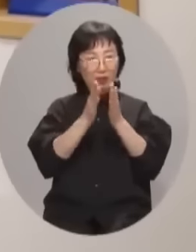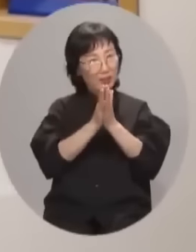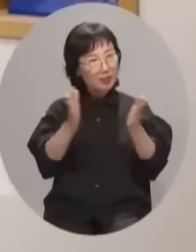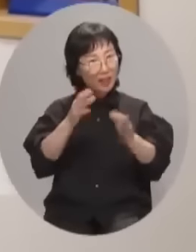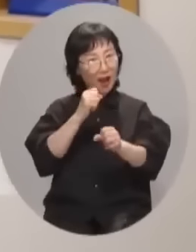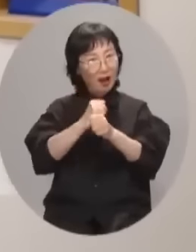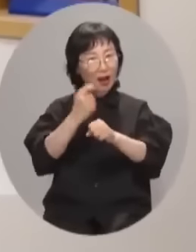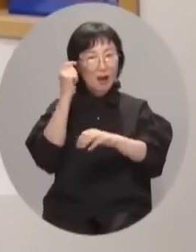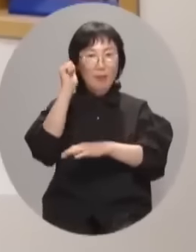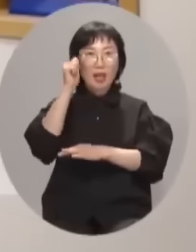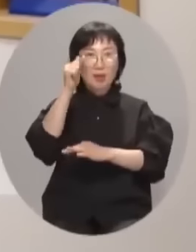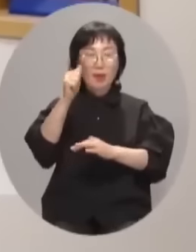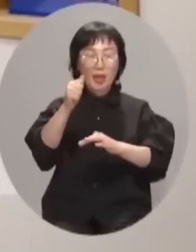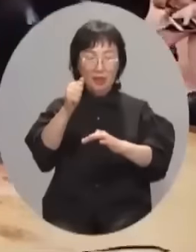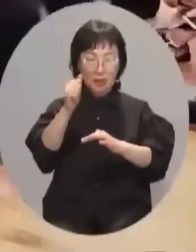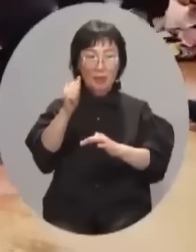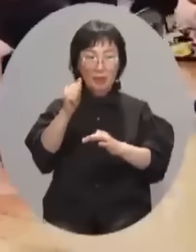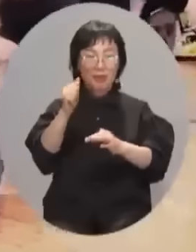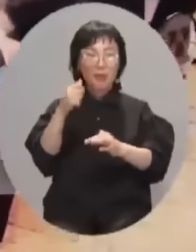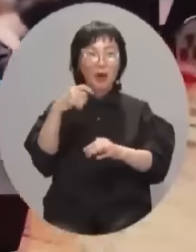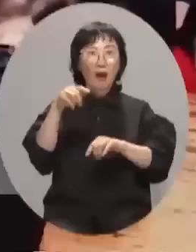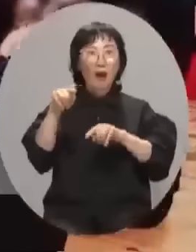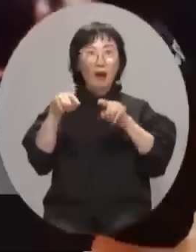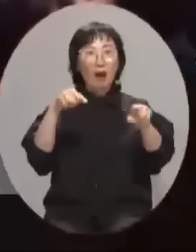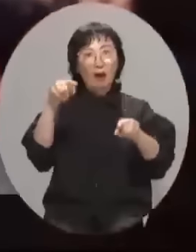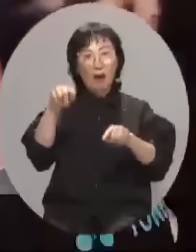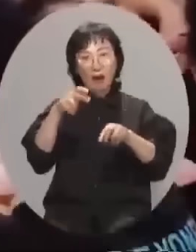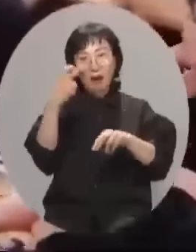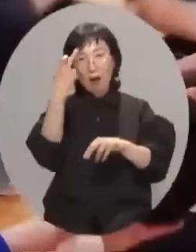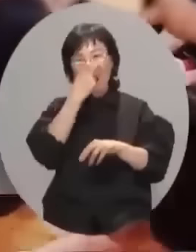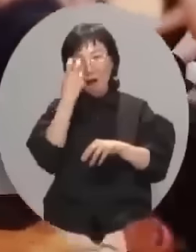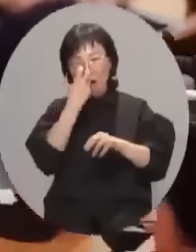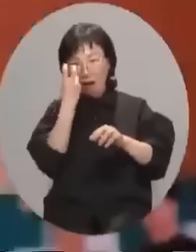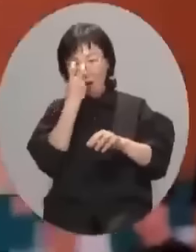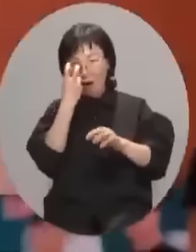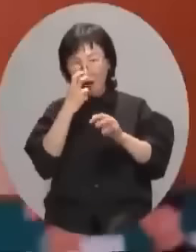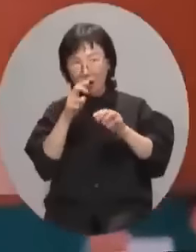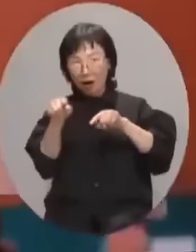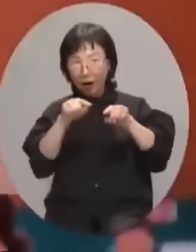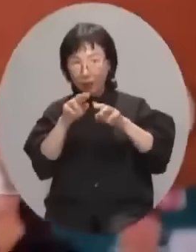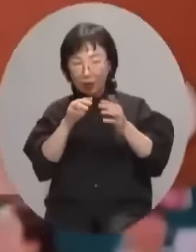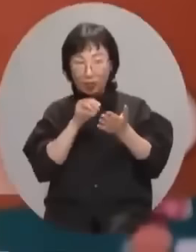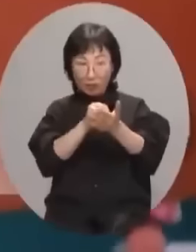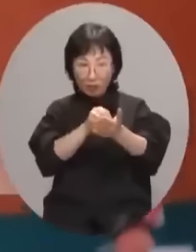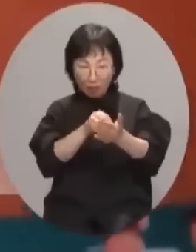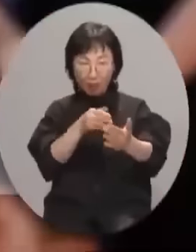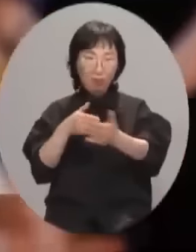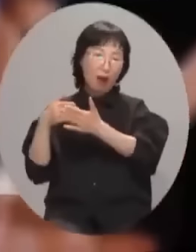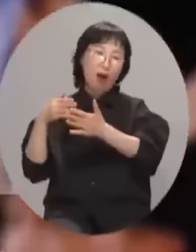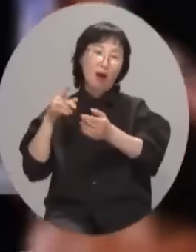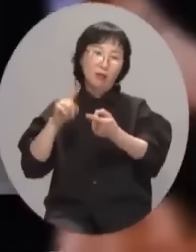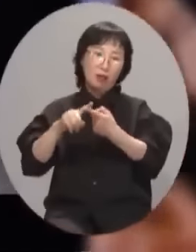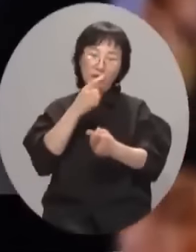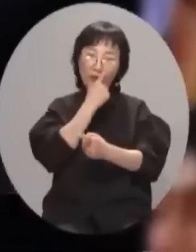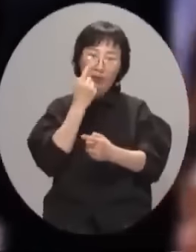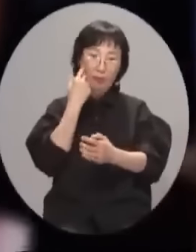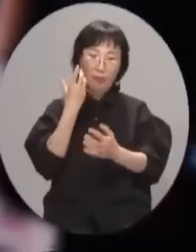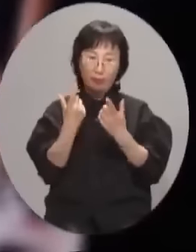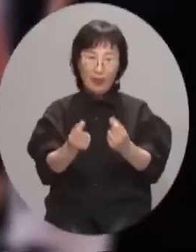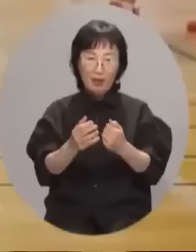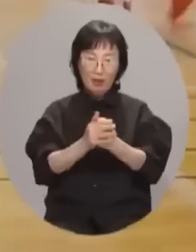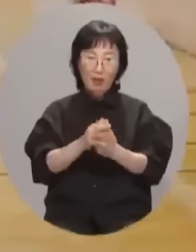전주시청 배드민턴 실업팀 감독에 지원했다가 떨어졌다는 사실이 최근 확인됐습니다 하전 감독과의